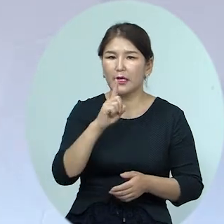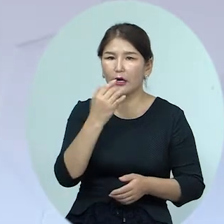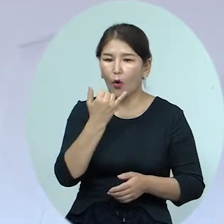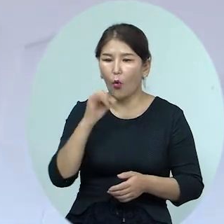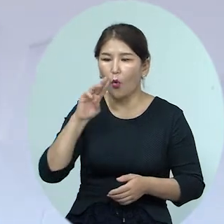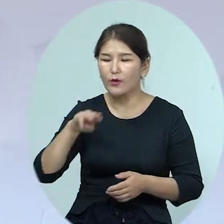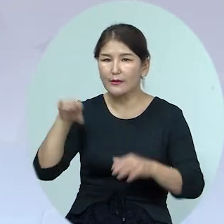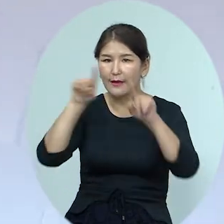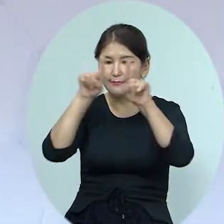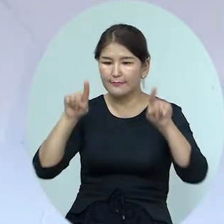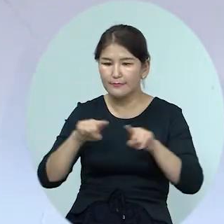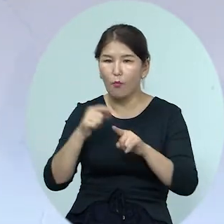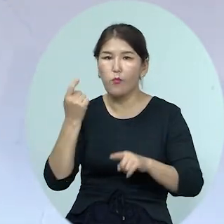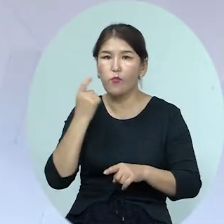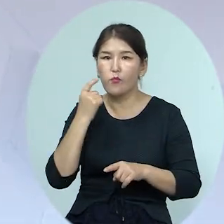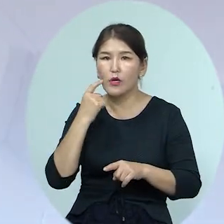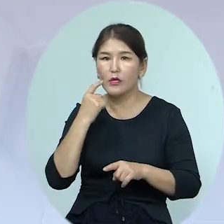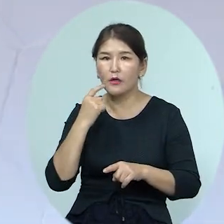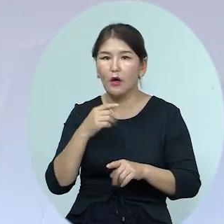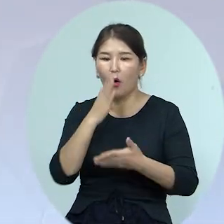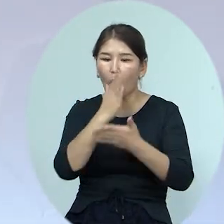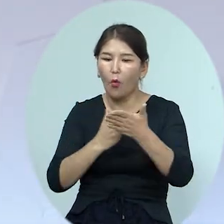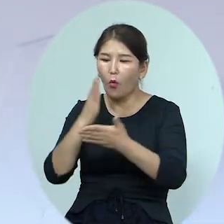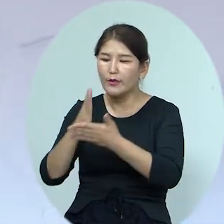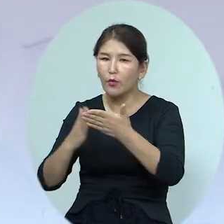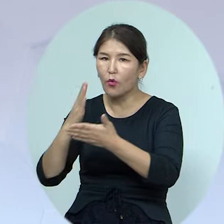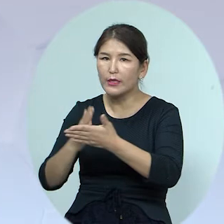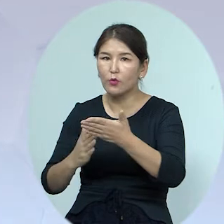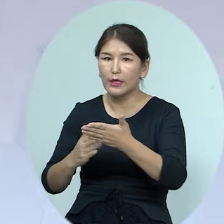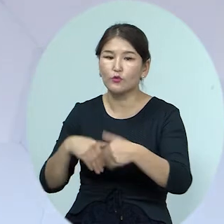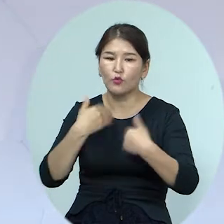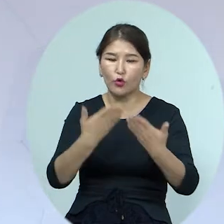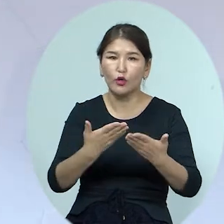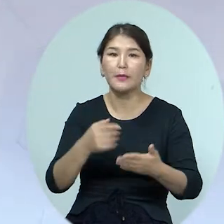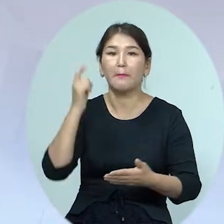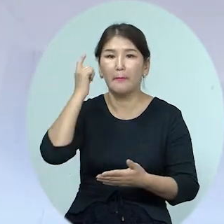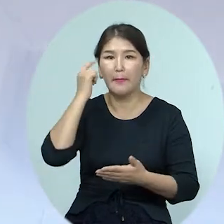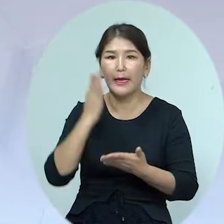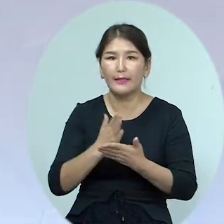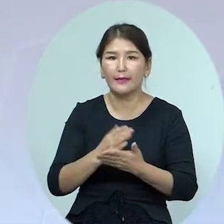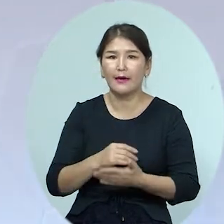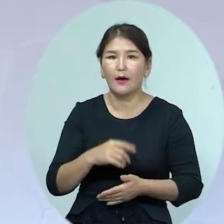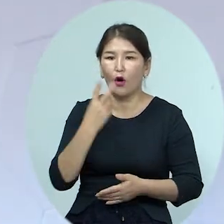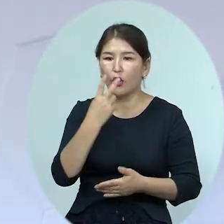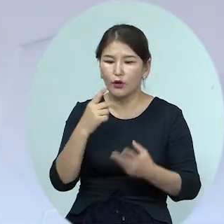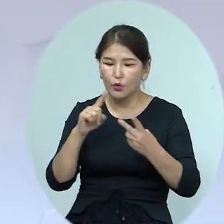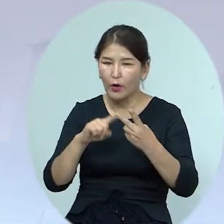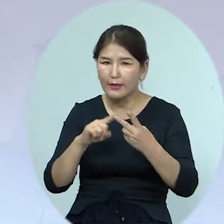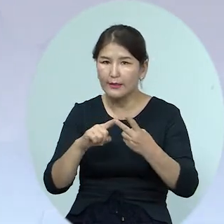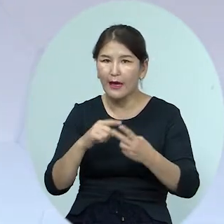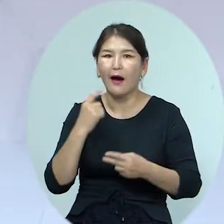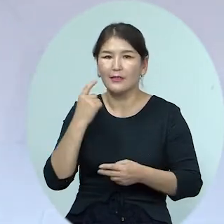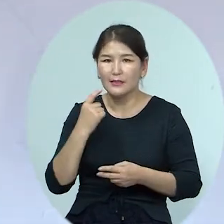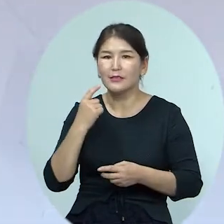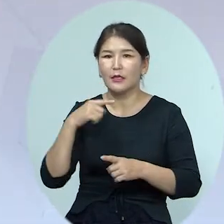ууттай чихрийг цуулж идүүлэх их сонирхолтой байдаг ээжүүд. За хоёрдугаарт нь жажилж битгий идэ, хүлхэж